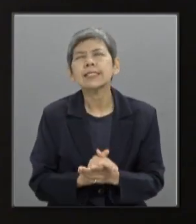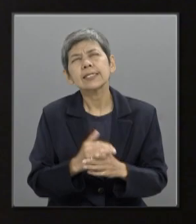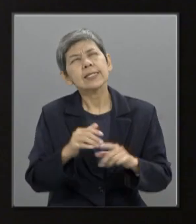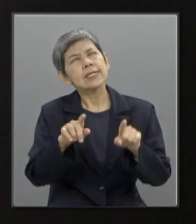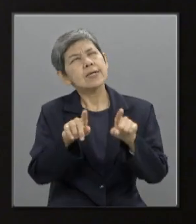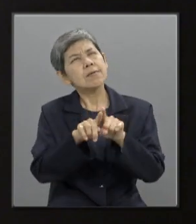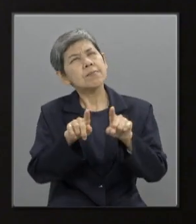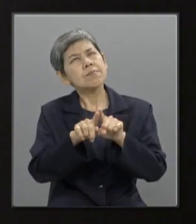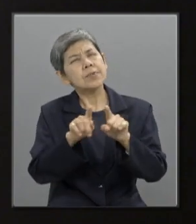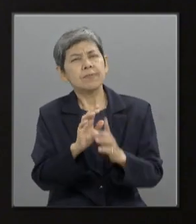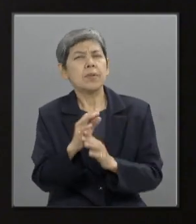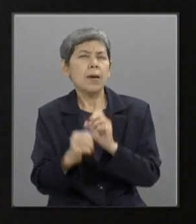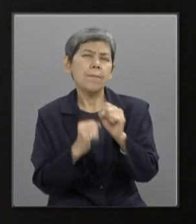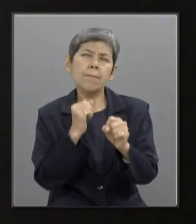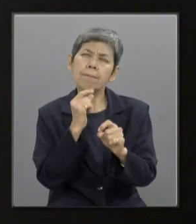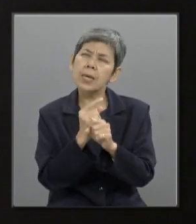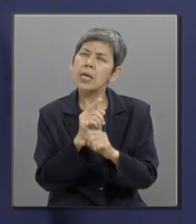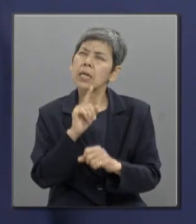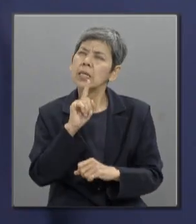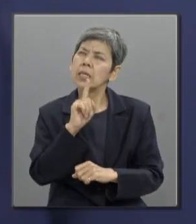ายๆกับปี